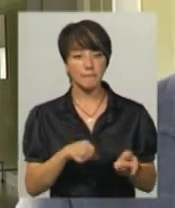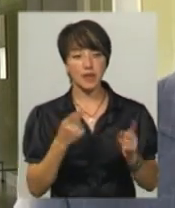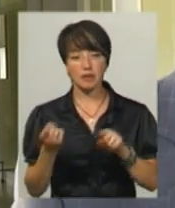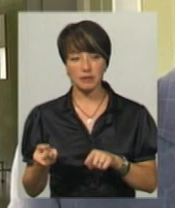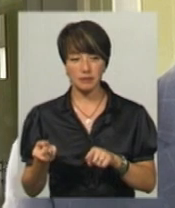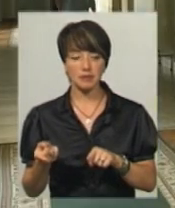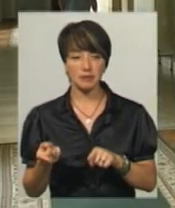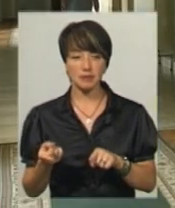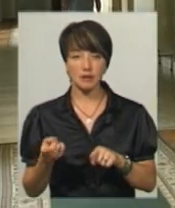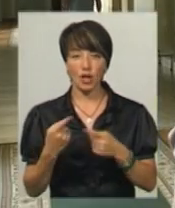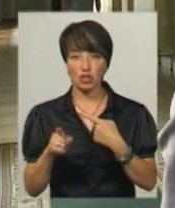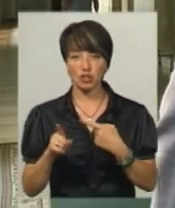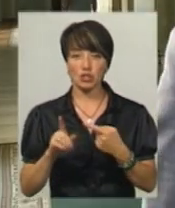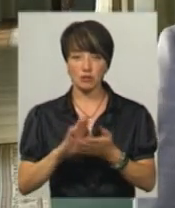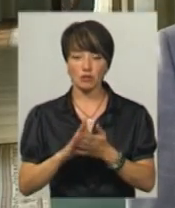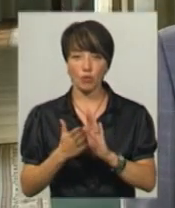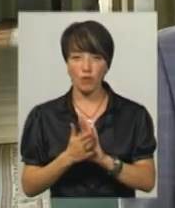ринкові відносини.